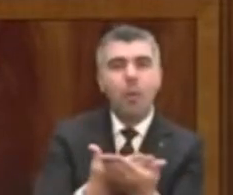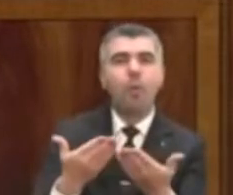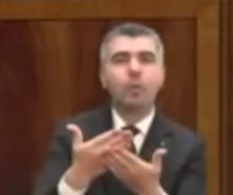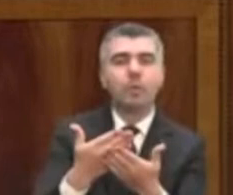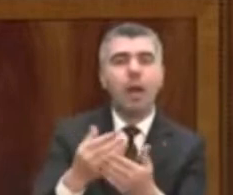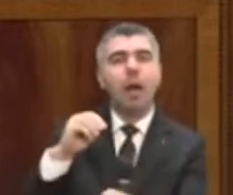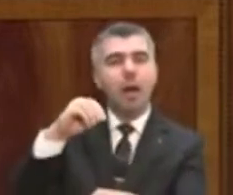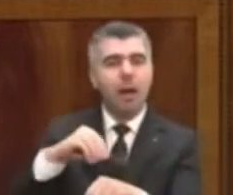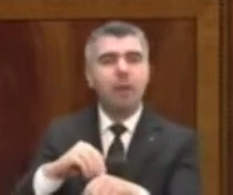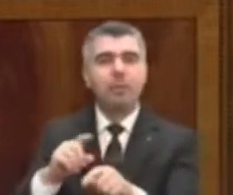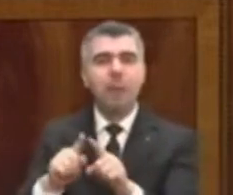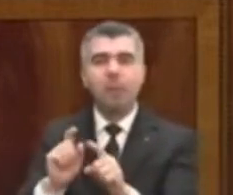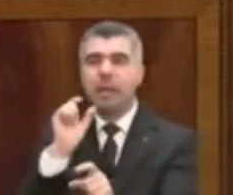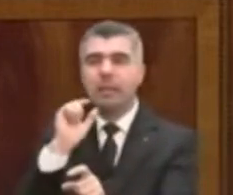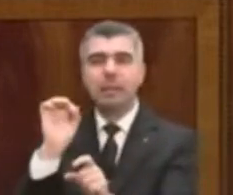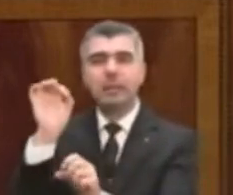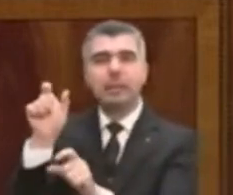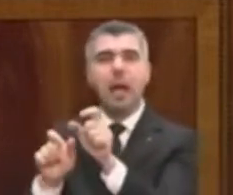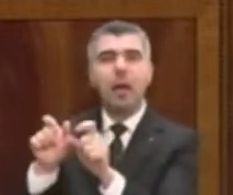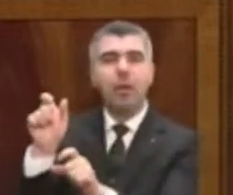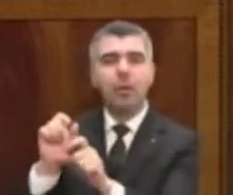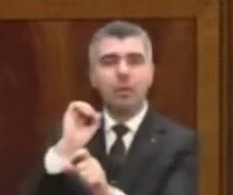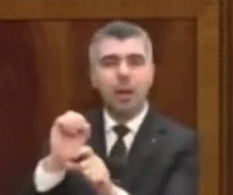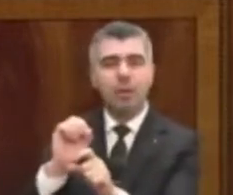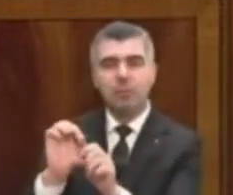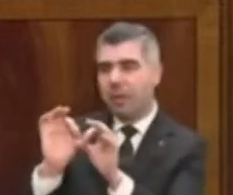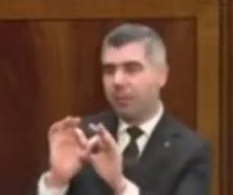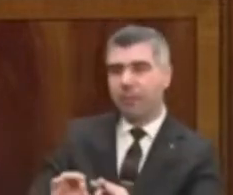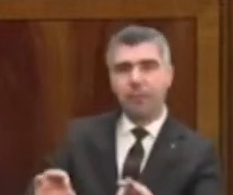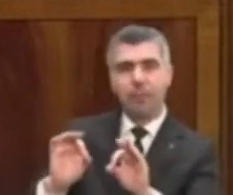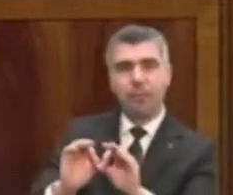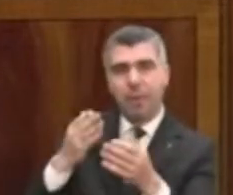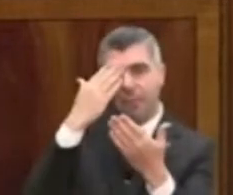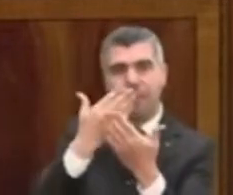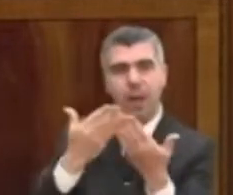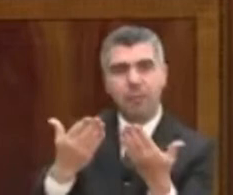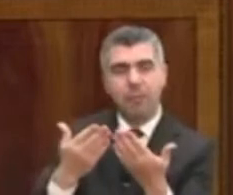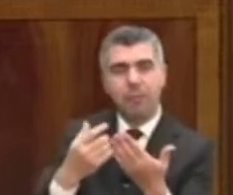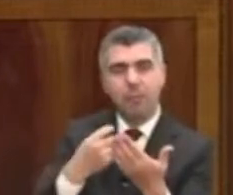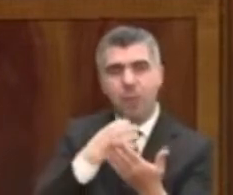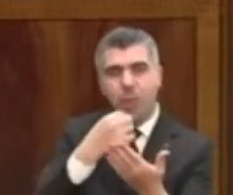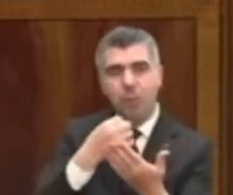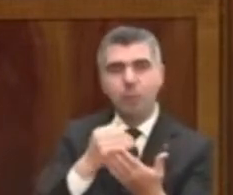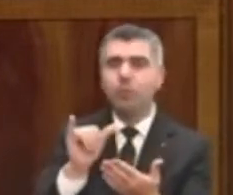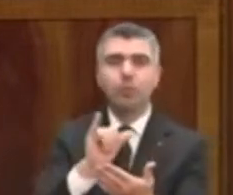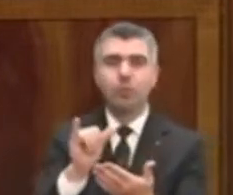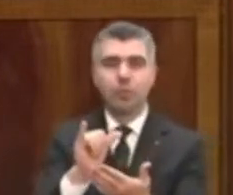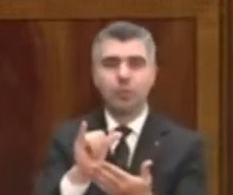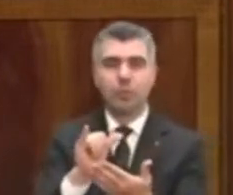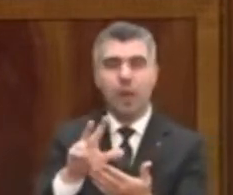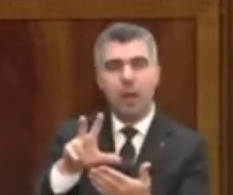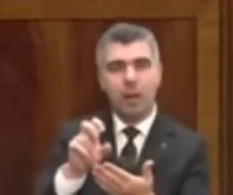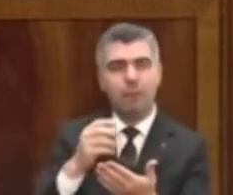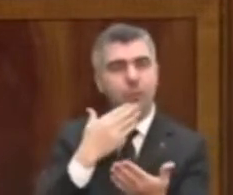أخرى ممارسات تنتقد وتدين. دابا بغينا غير اش نطيقوا.